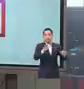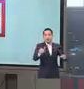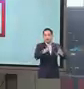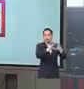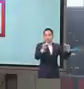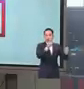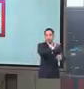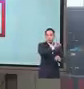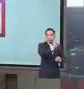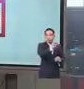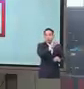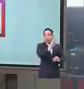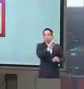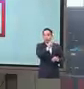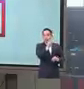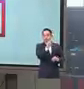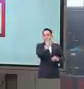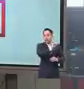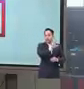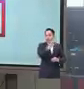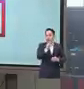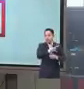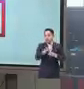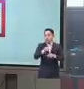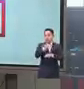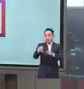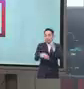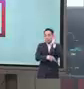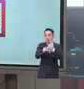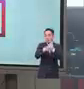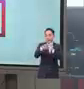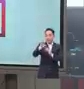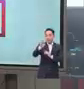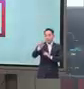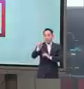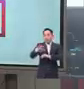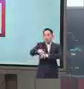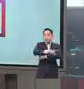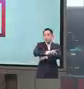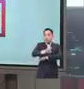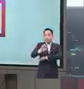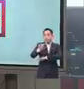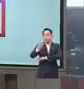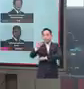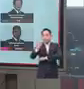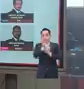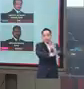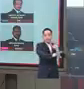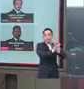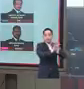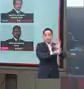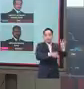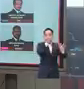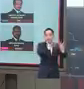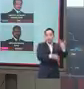ciuman dengan negeri dan juga paling Padang serai mereka ini akan memilih pada 7 Desember depan